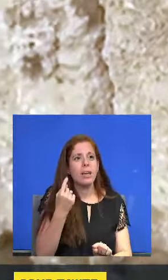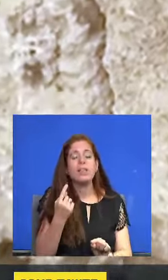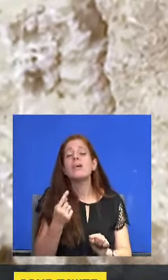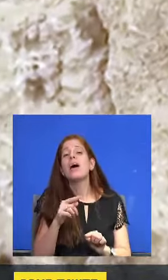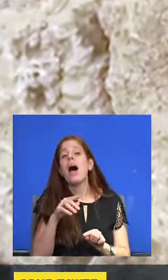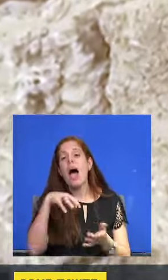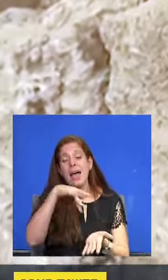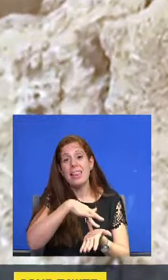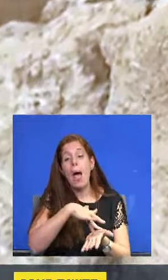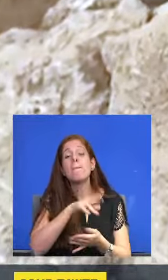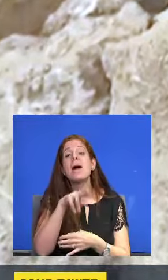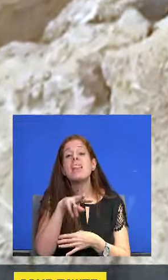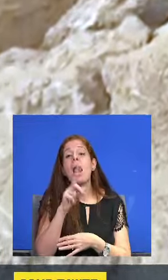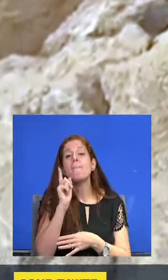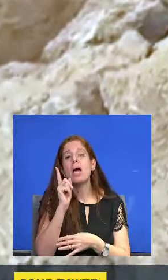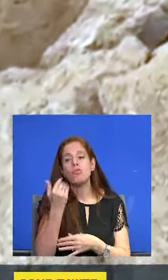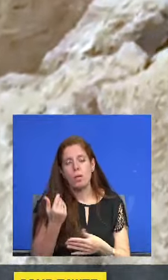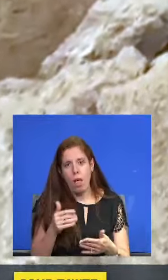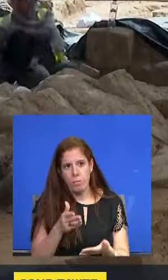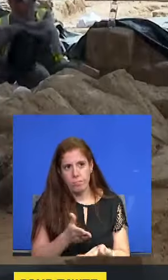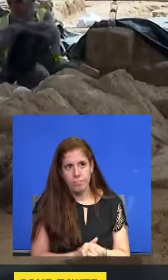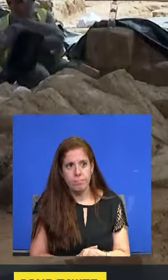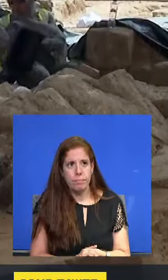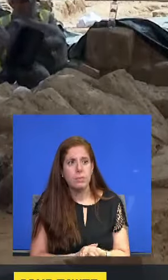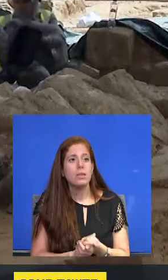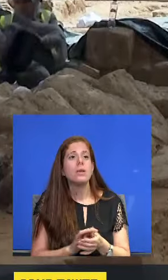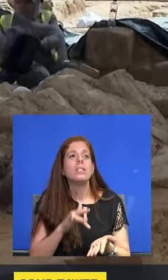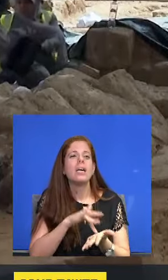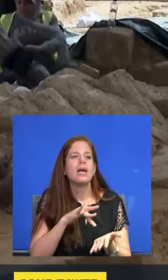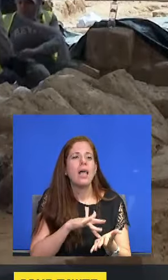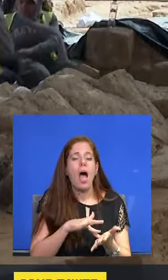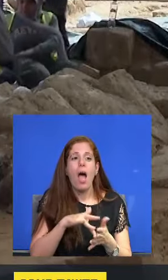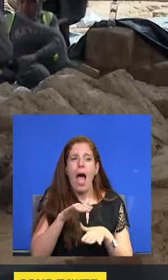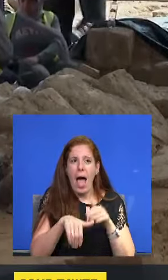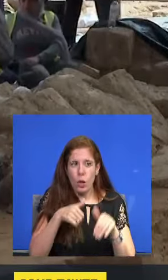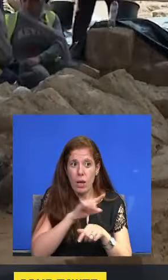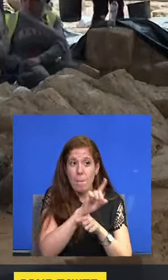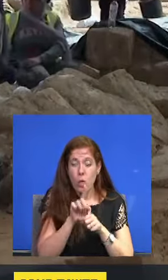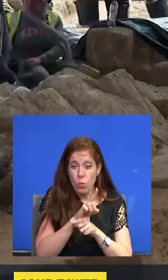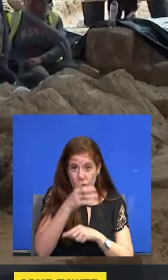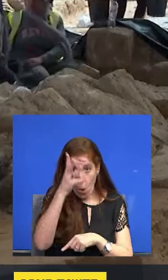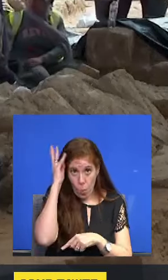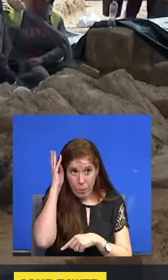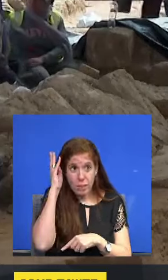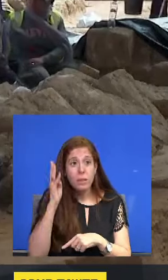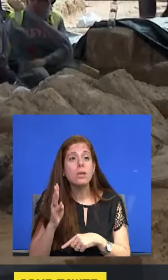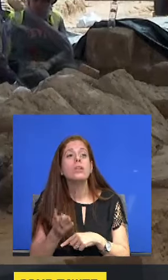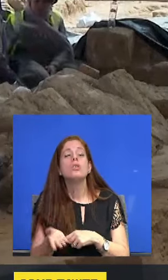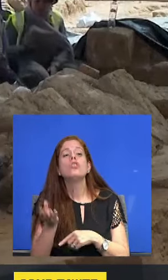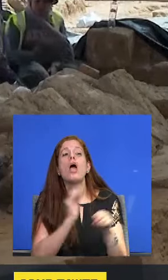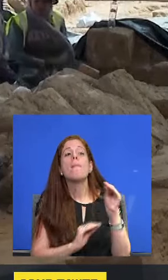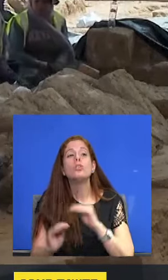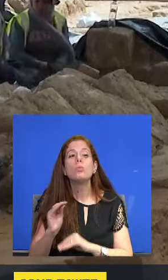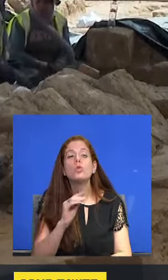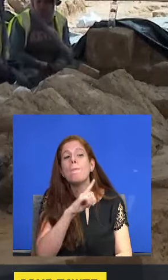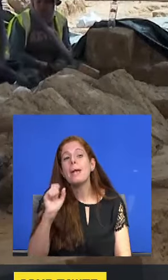בן 2000 שנה. Vous êtes sur un site archéologique de la période romaine qui est compris entre le 1er